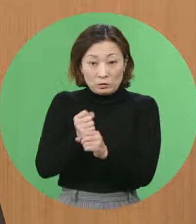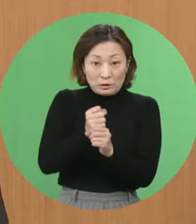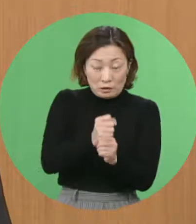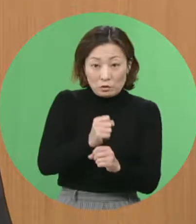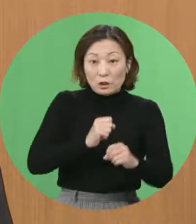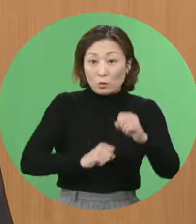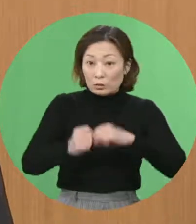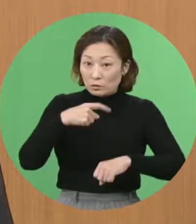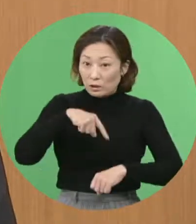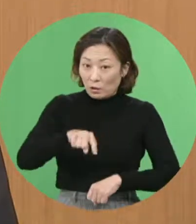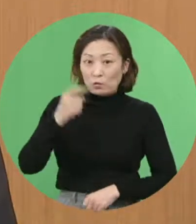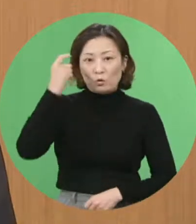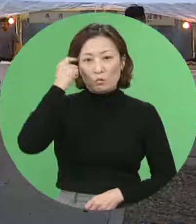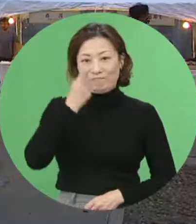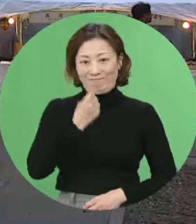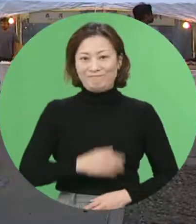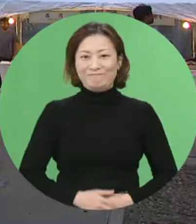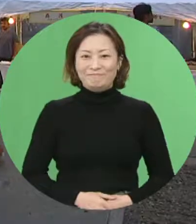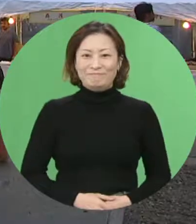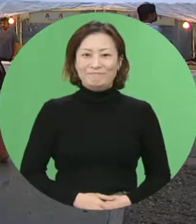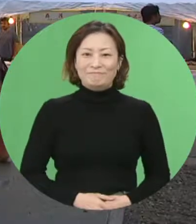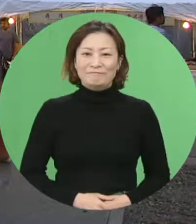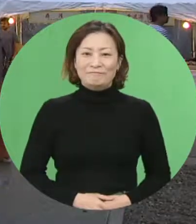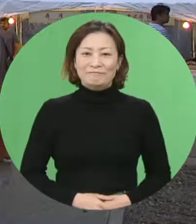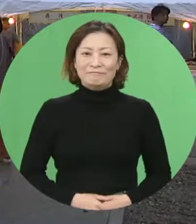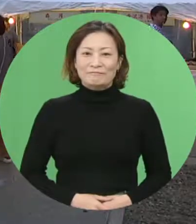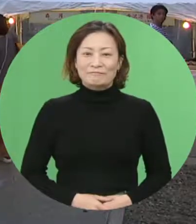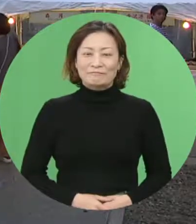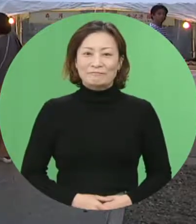復活を取り組んでいこうと。